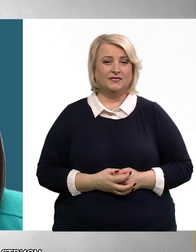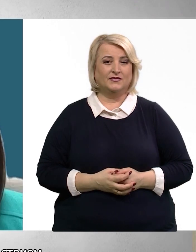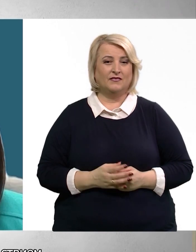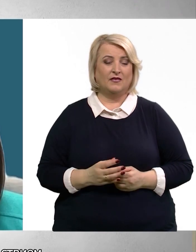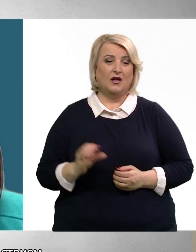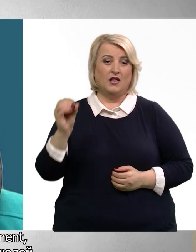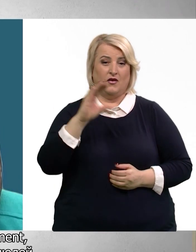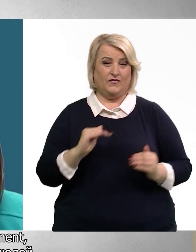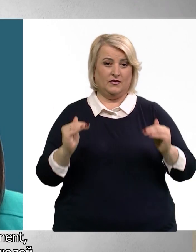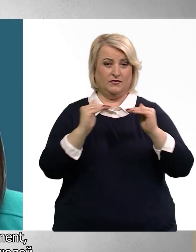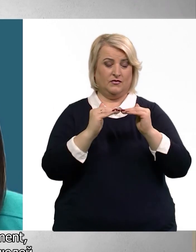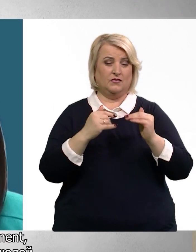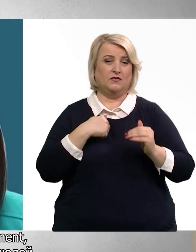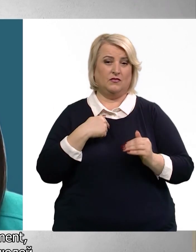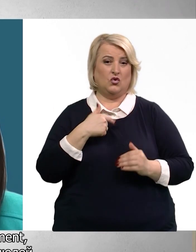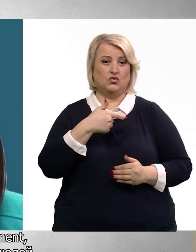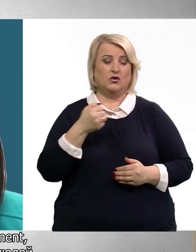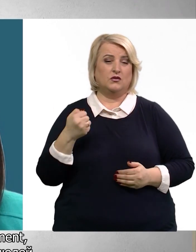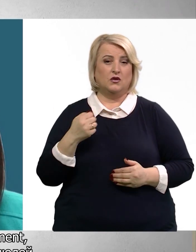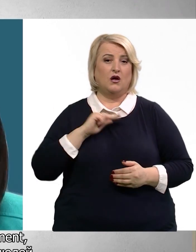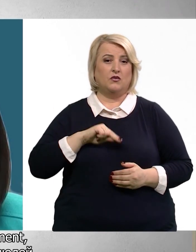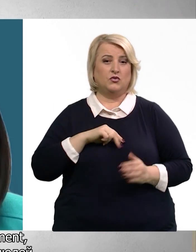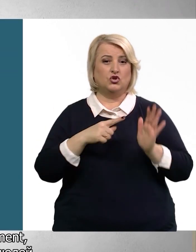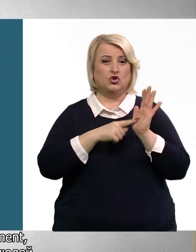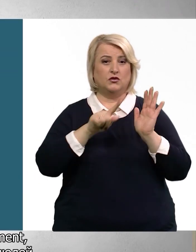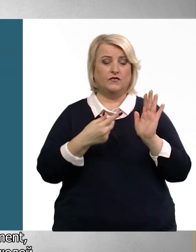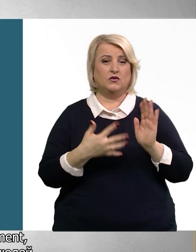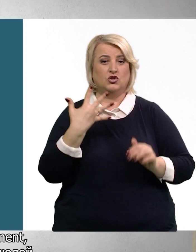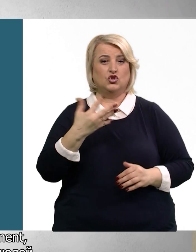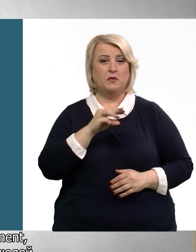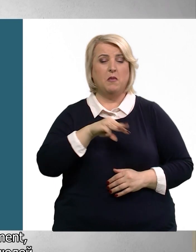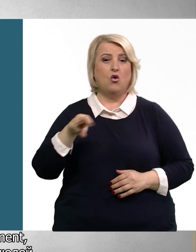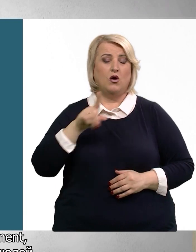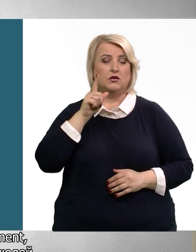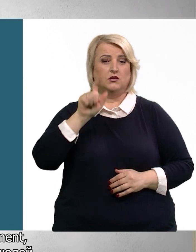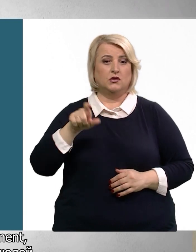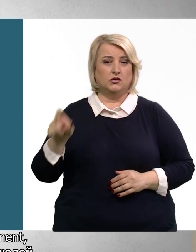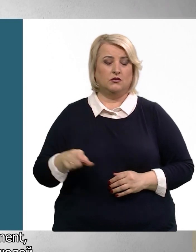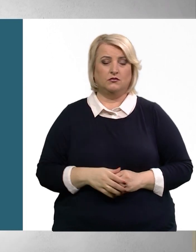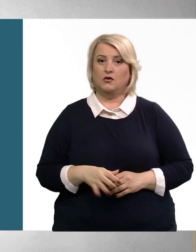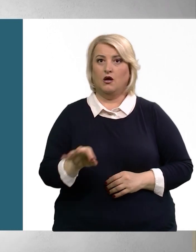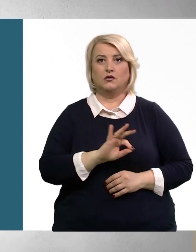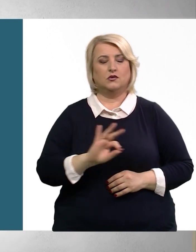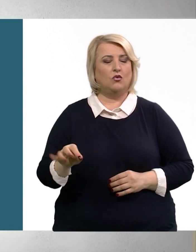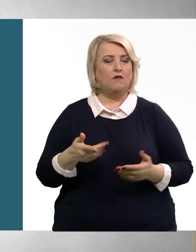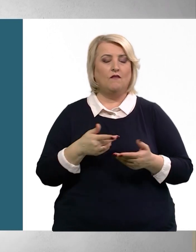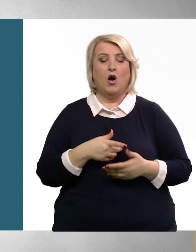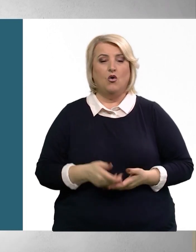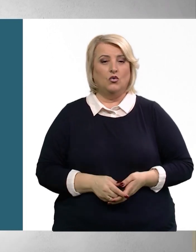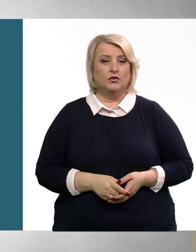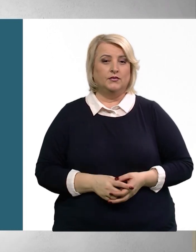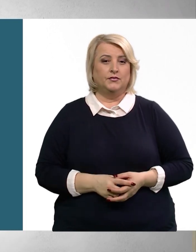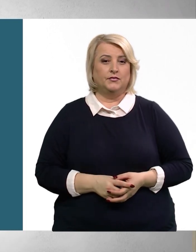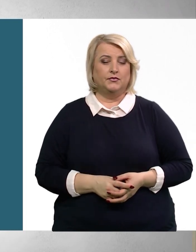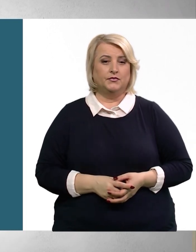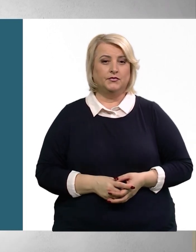cu mult drag. Deci, la nivel european, noi cu Junior Achievement lucrăm cu 6,5 milioane de tineri. Exact. O să ziceți,